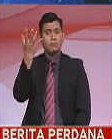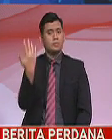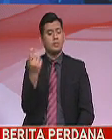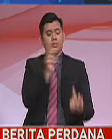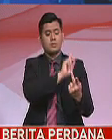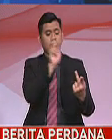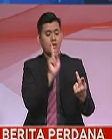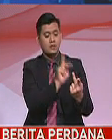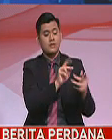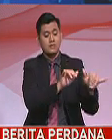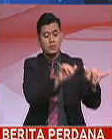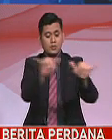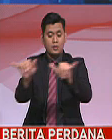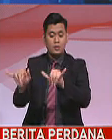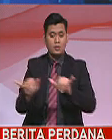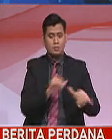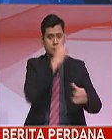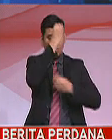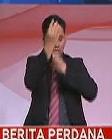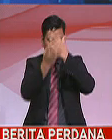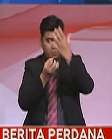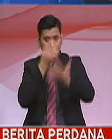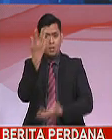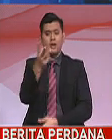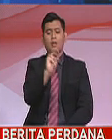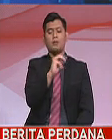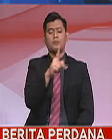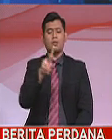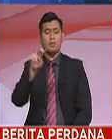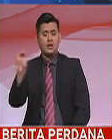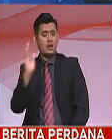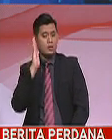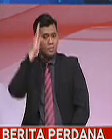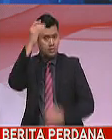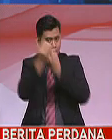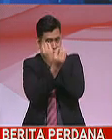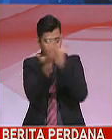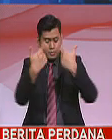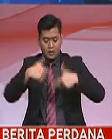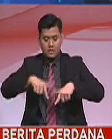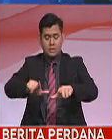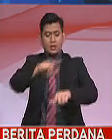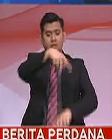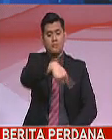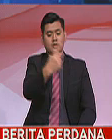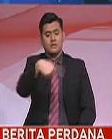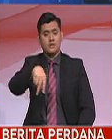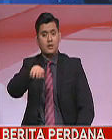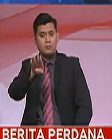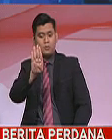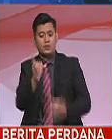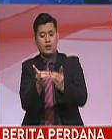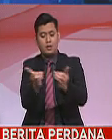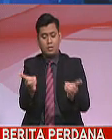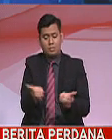dan keseragaman informasi, MKN akan mengumumkan perincian pelaksanaan PKPB untuk daerah